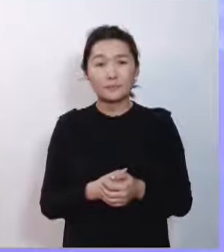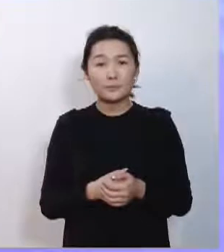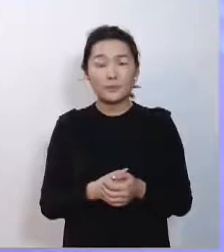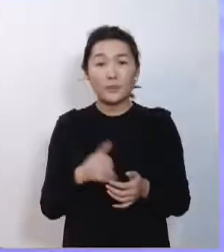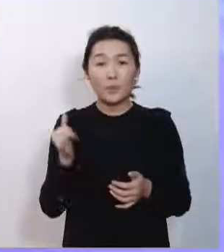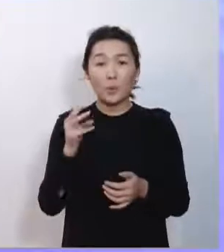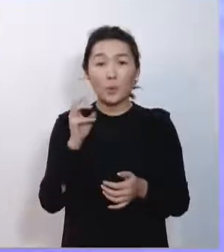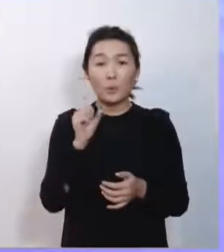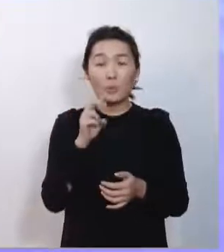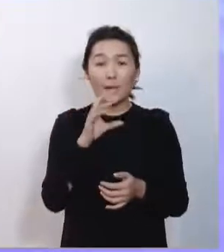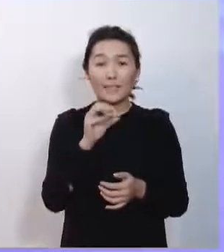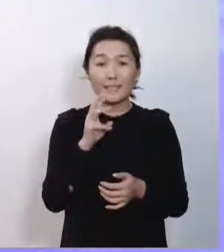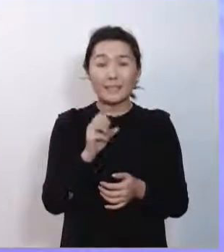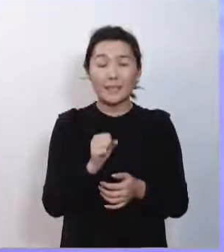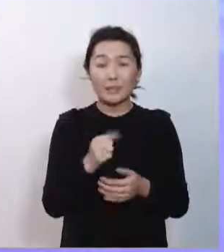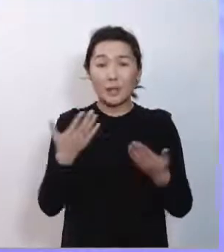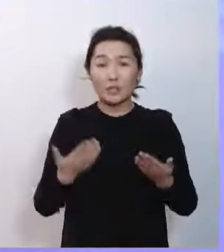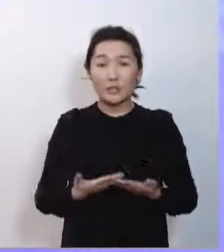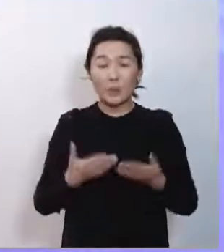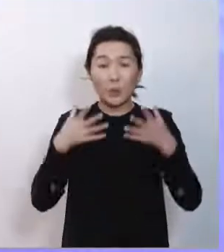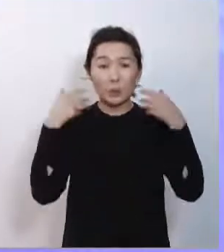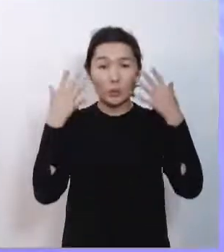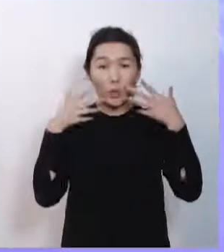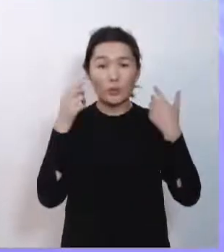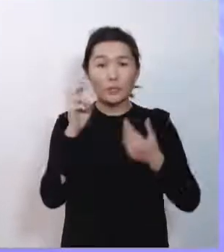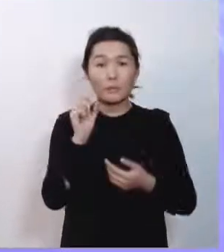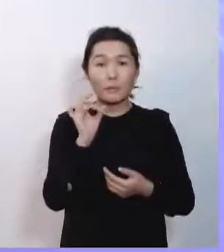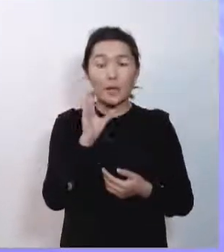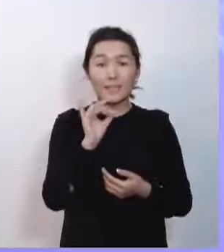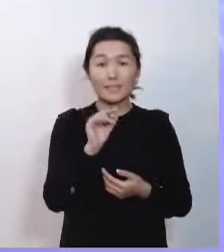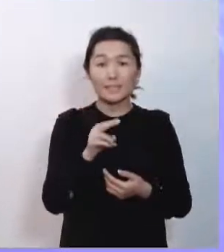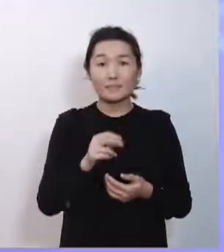У Максима живет кот Барсик.